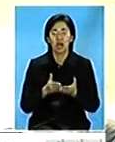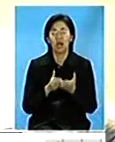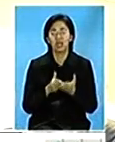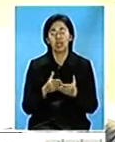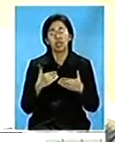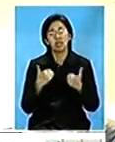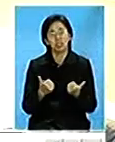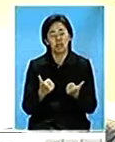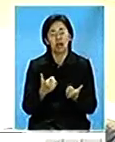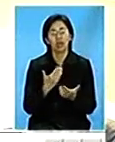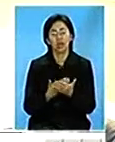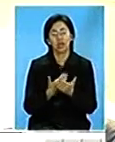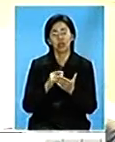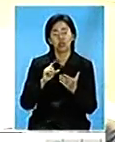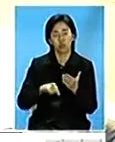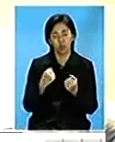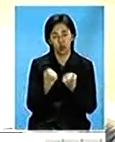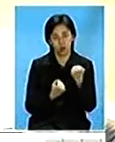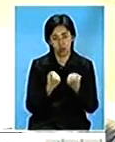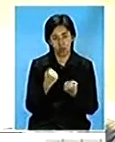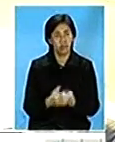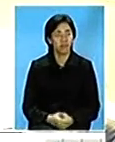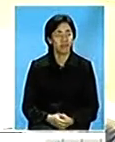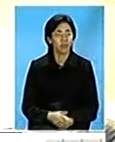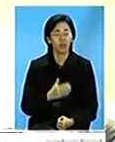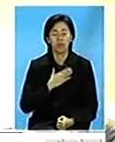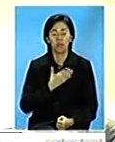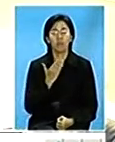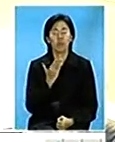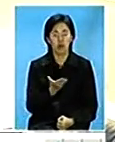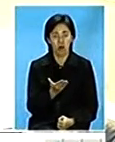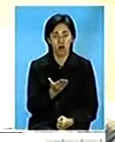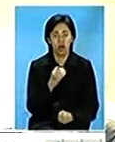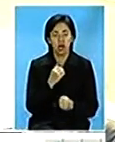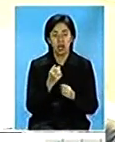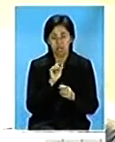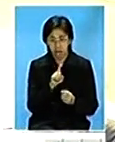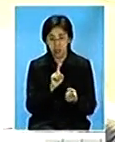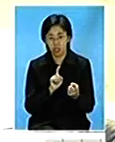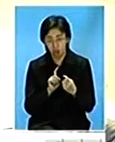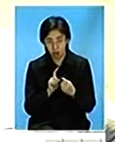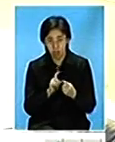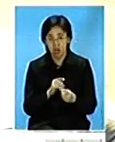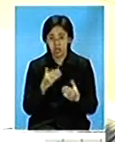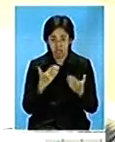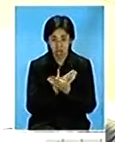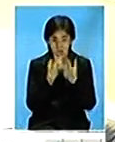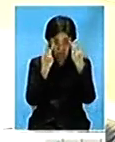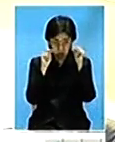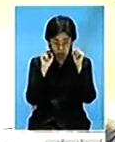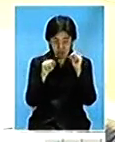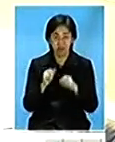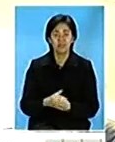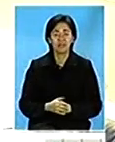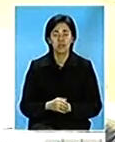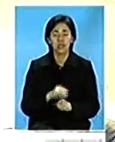ถยนต์เยอะครับครับขอช่วยกระตอบแล้วก็ขอยืนยันด้วยว่าท่านมาตอบแทนนายกเนี่ย